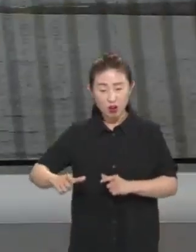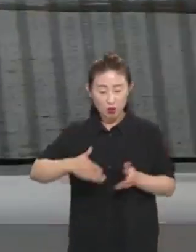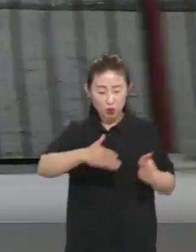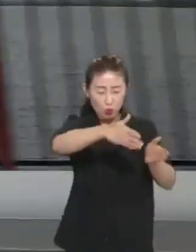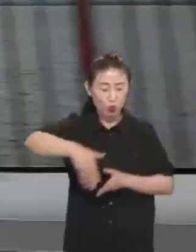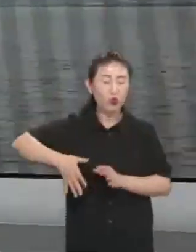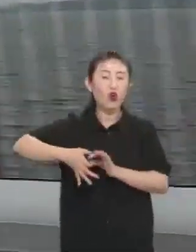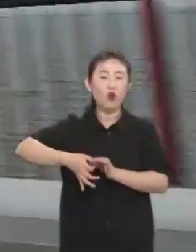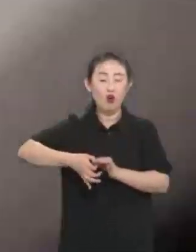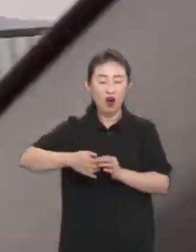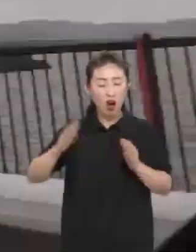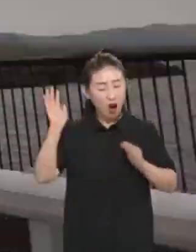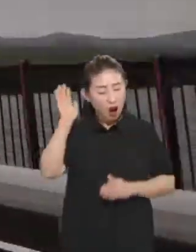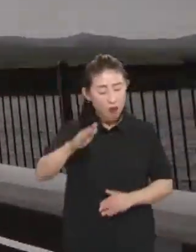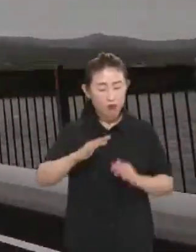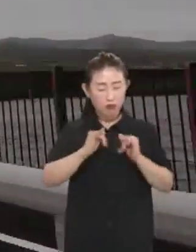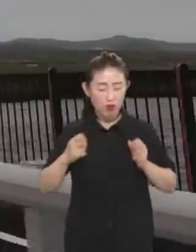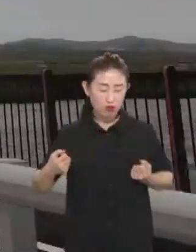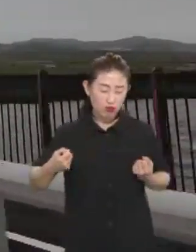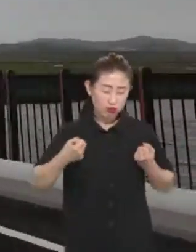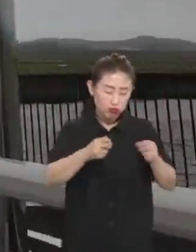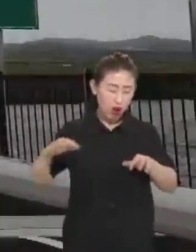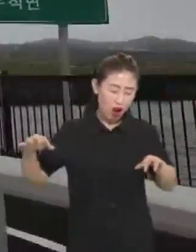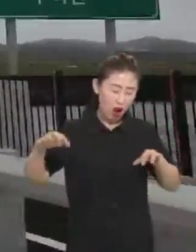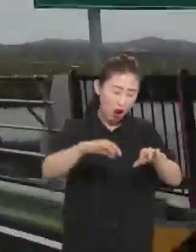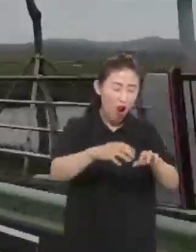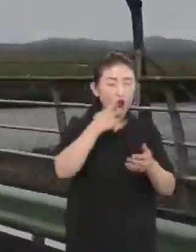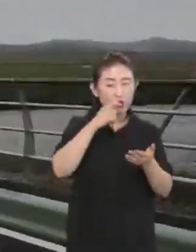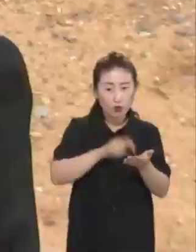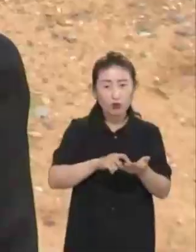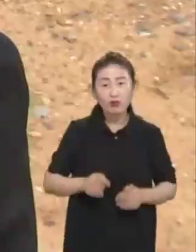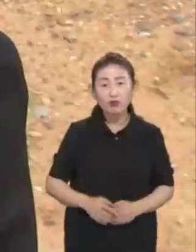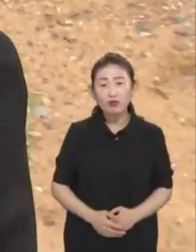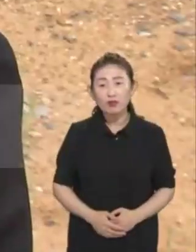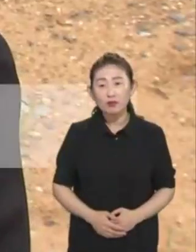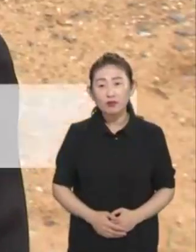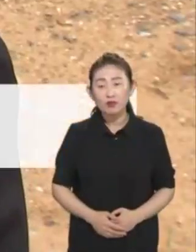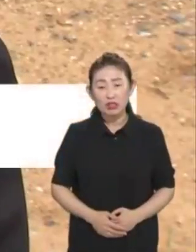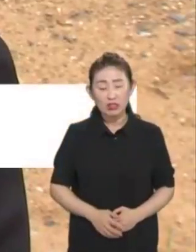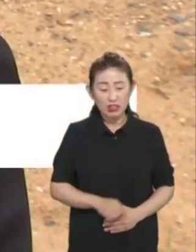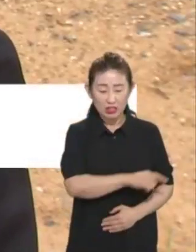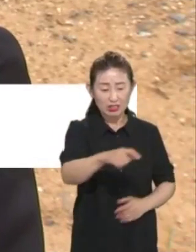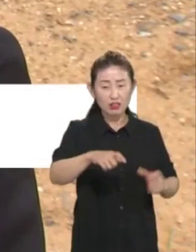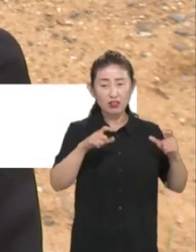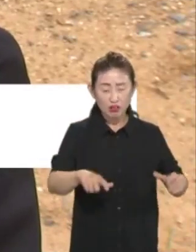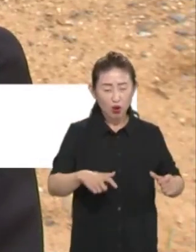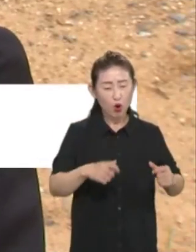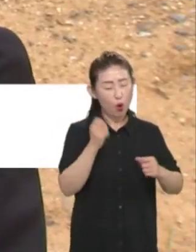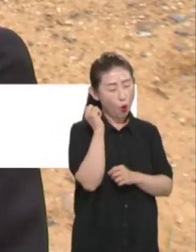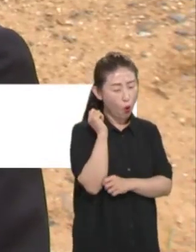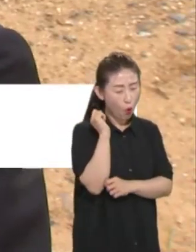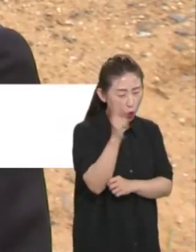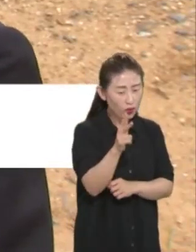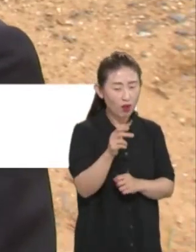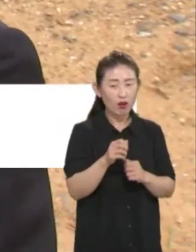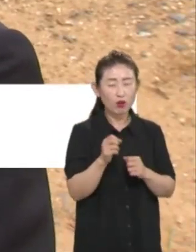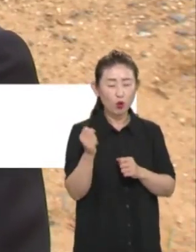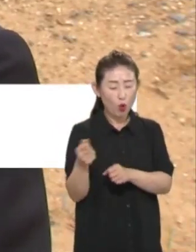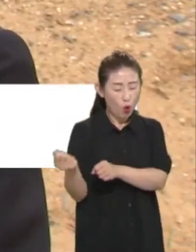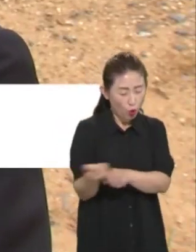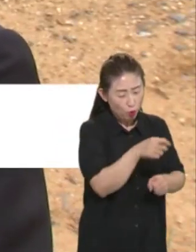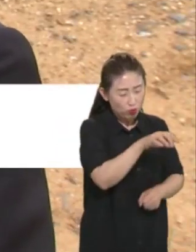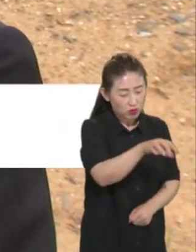있어 접근성이 크게 좋아질 전망입니다. 기업도시에 지금 다양한 레저 시설들이 있는데 그런 내방객도 유입,